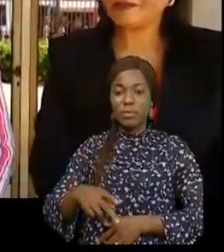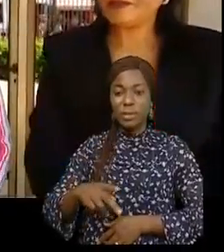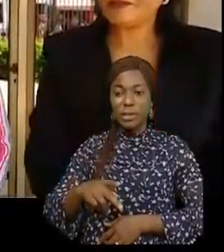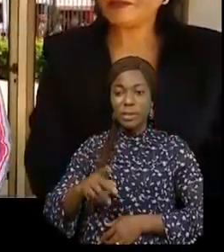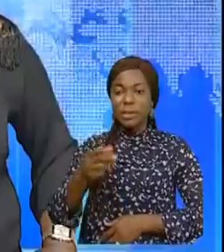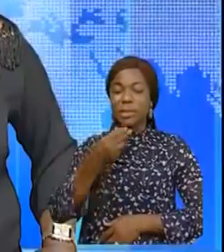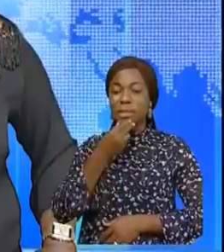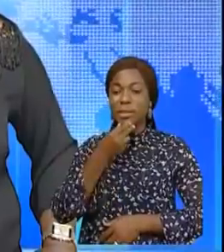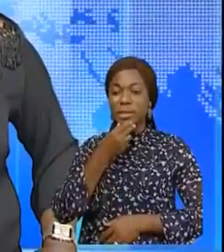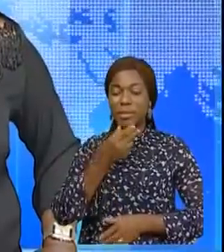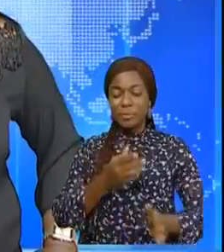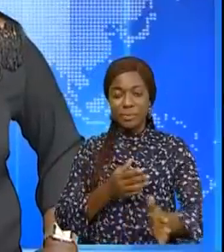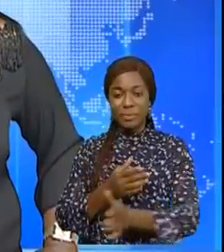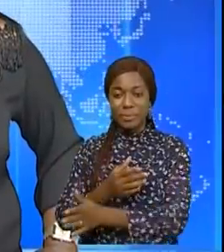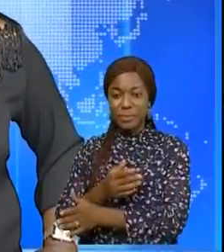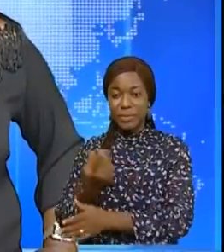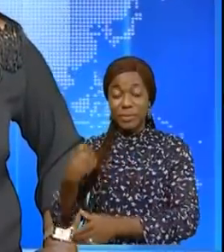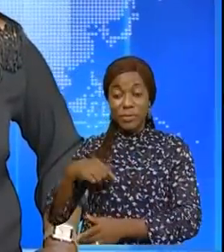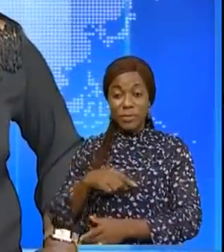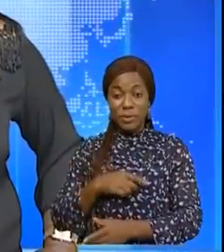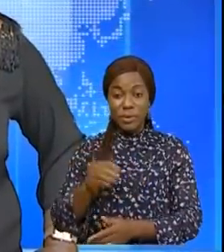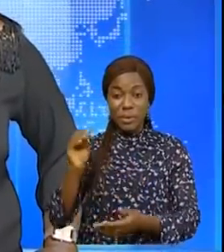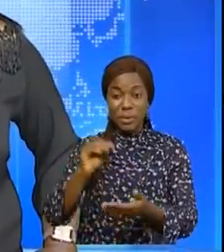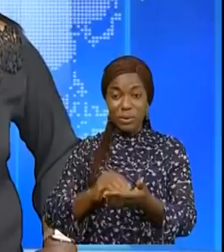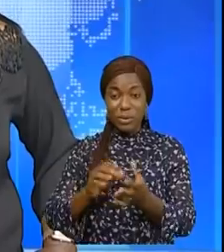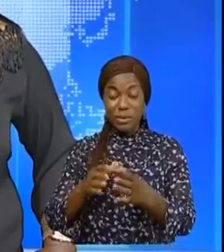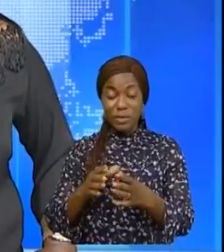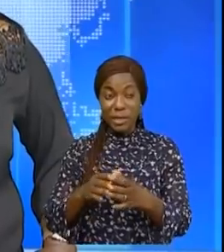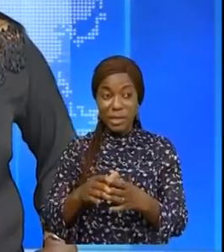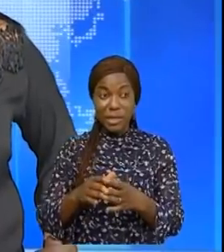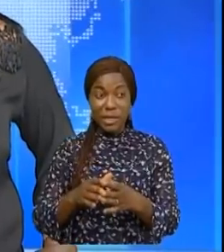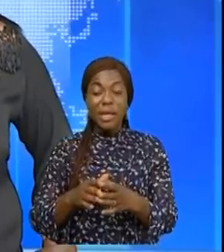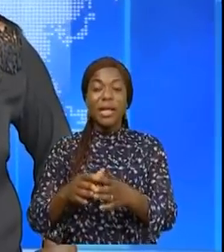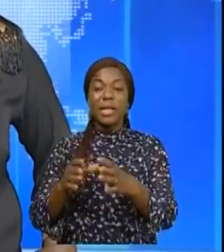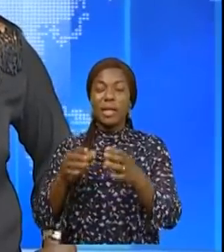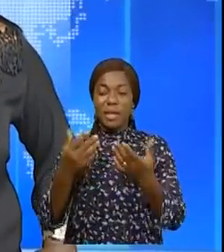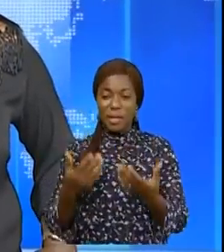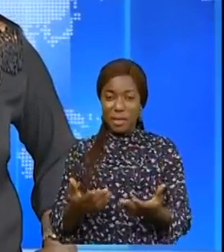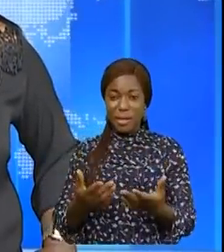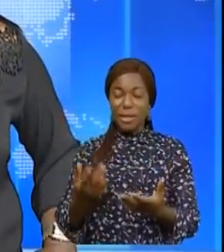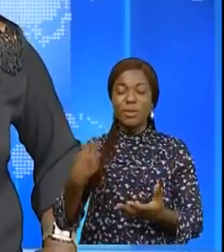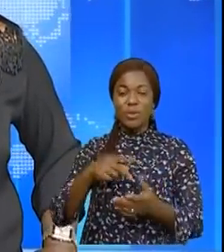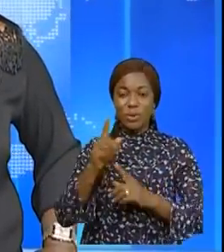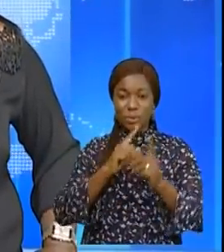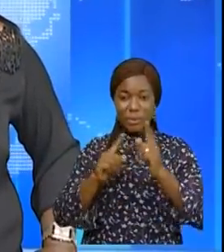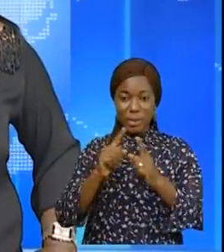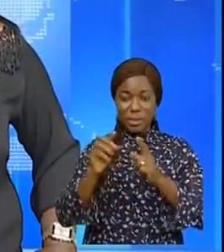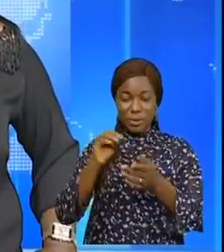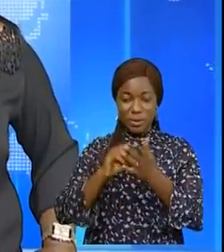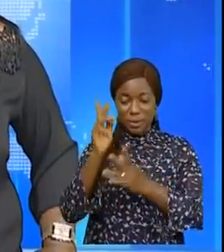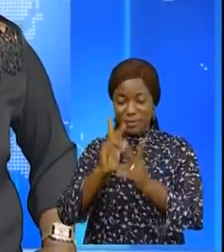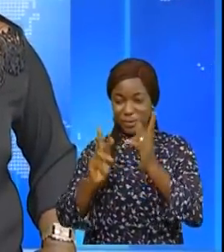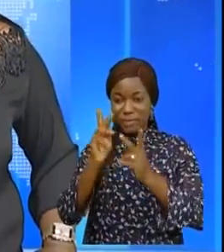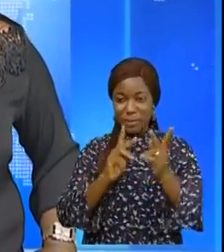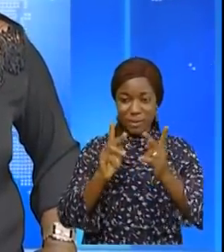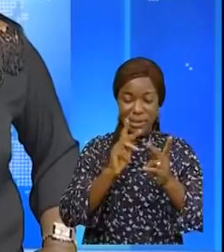Kasaï. Et si nous sommes en accord avec la réalisation, nous allons nous quitter avec cet élément de reportage de la visite de l'ambassadeur